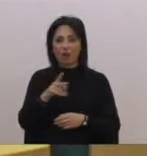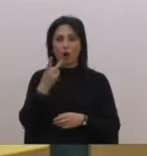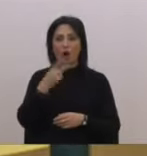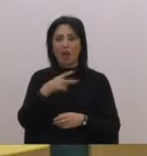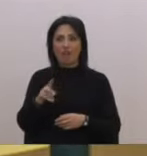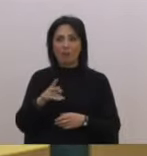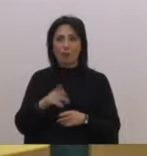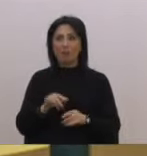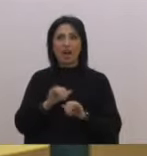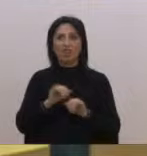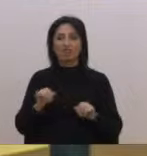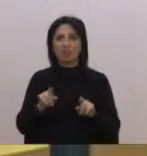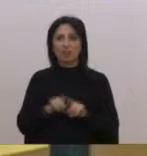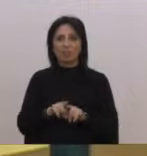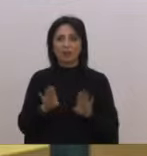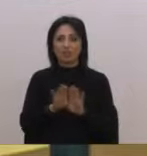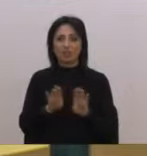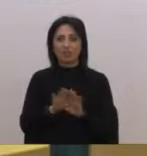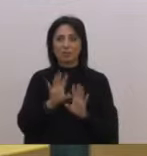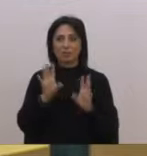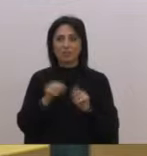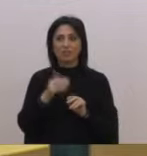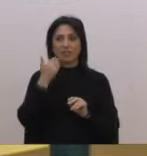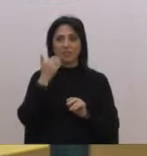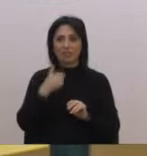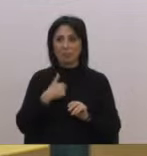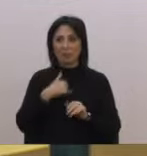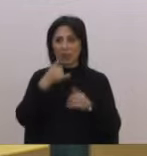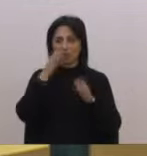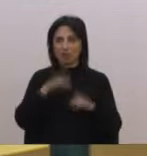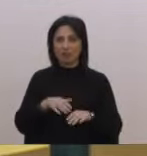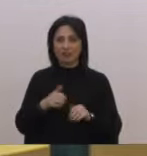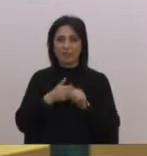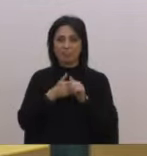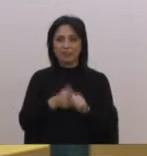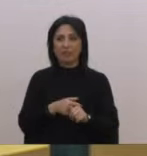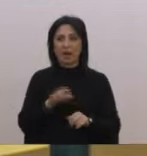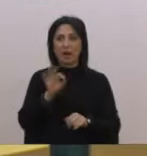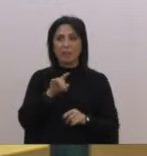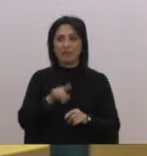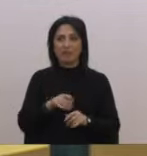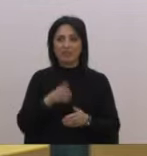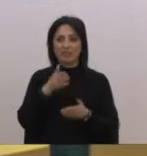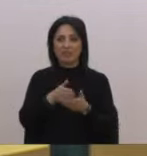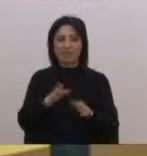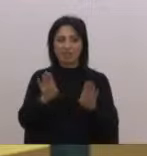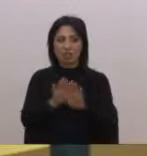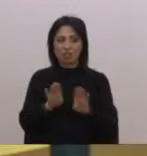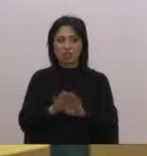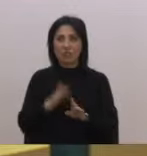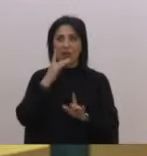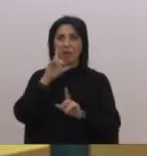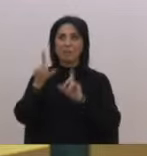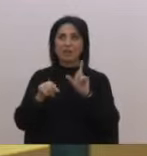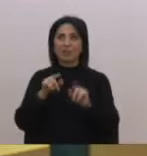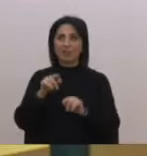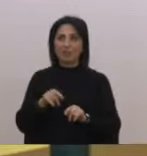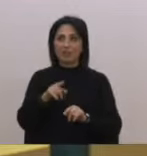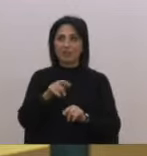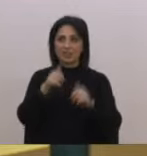copil. Ar și ezle va să te ședare va să ai tot circulul ia. Da mi-ar și ezle rom miu coi da amastan zavide ședare va zi. An migrația zi. Ai